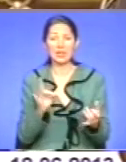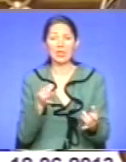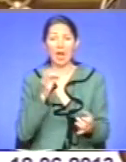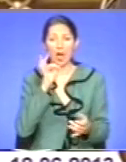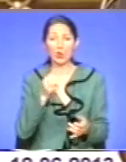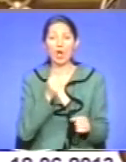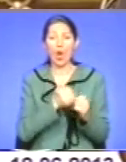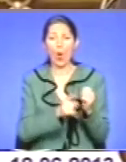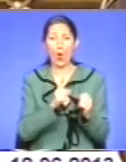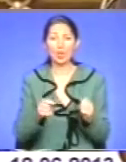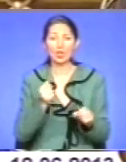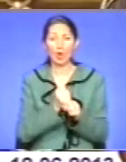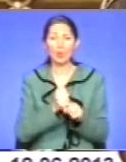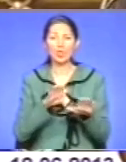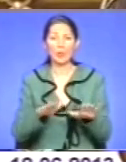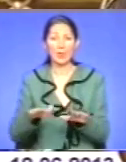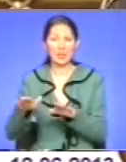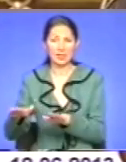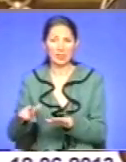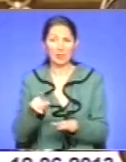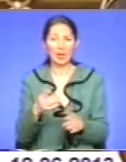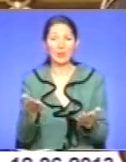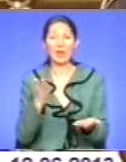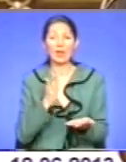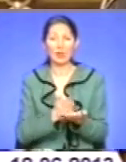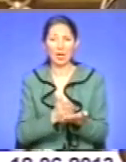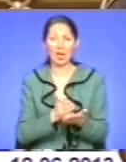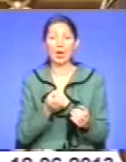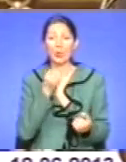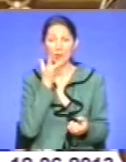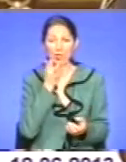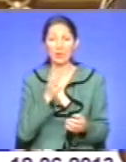кожне робоче місце. Там, де відбуваються позитивні зрушення,